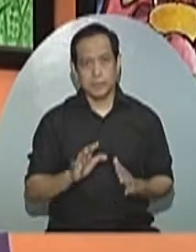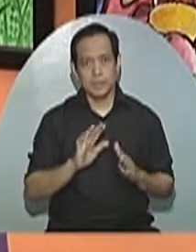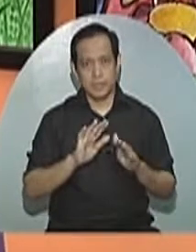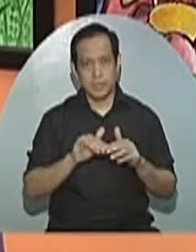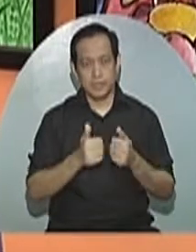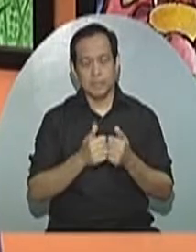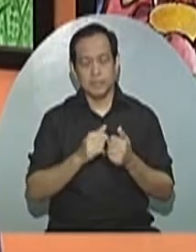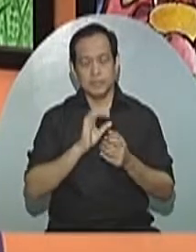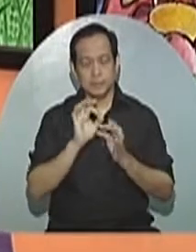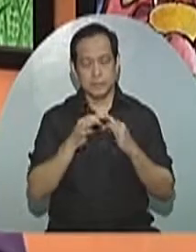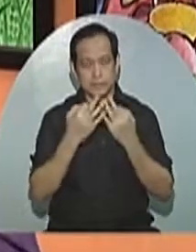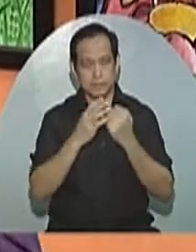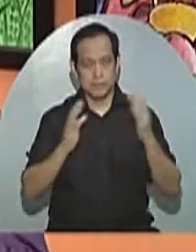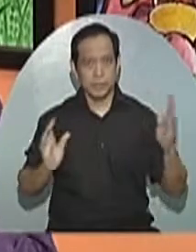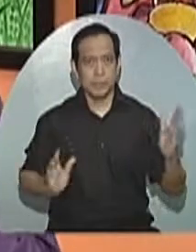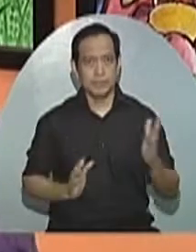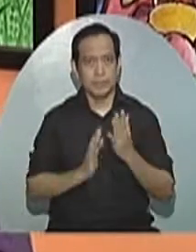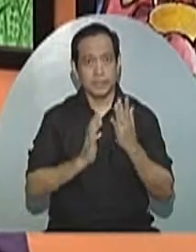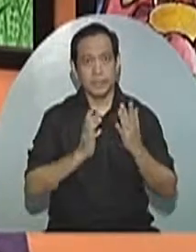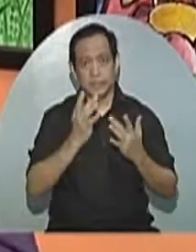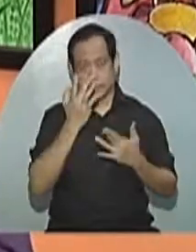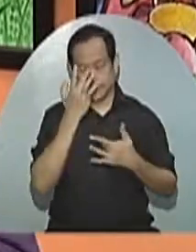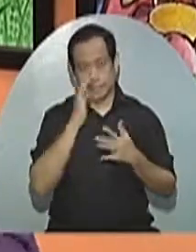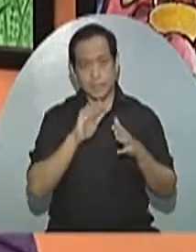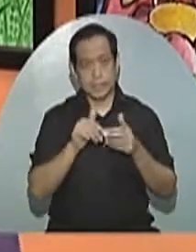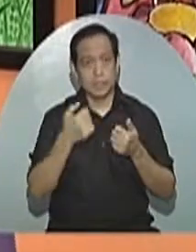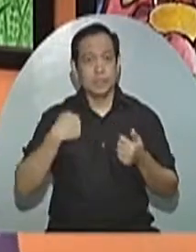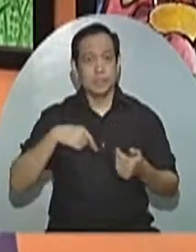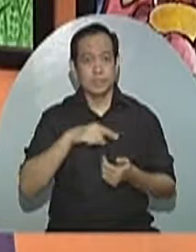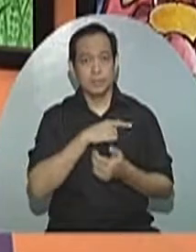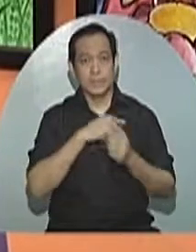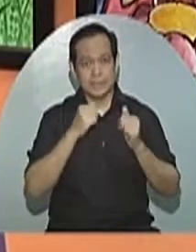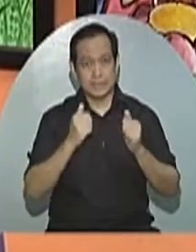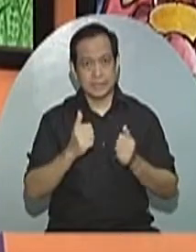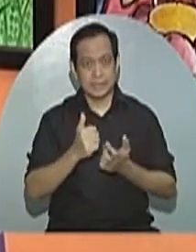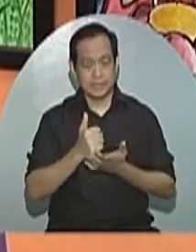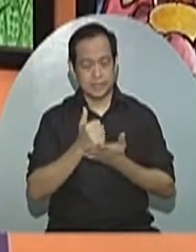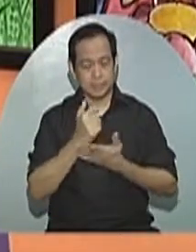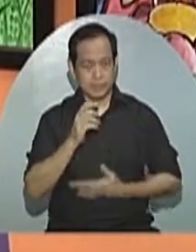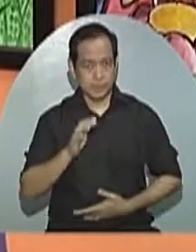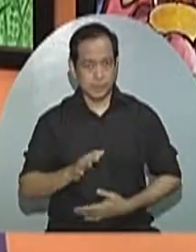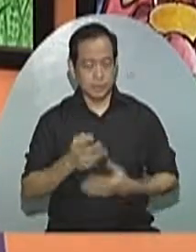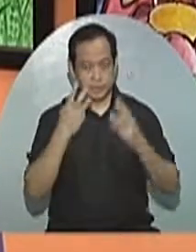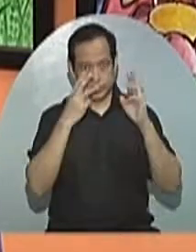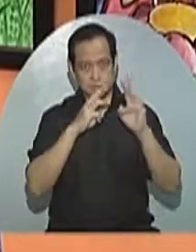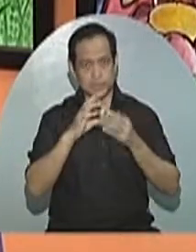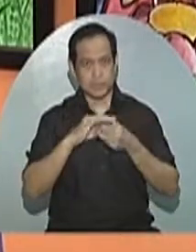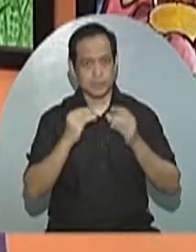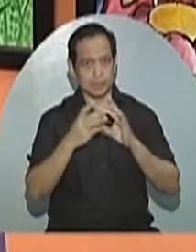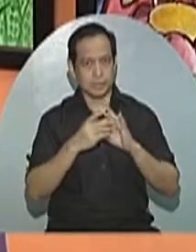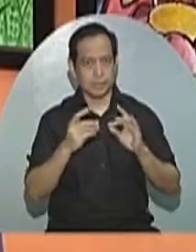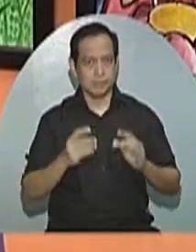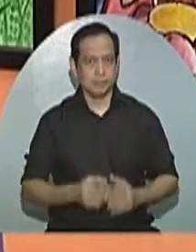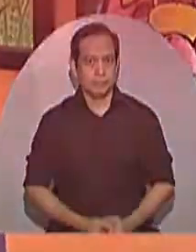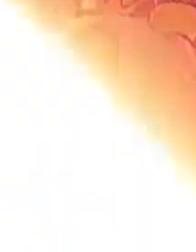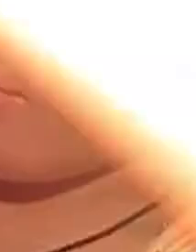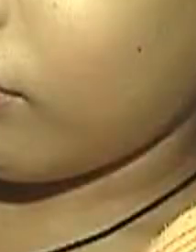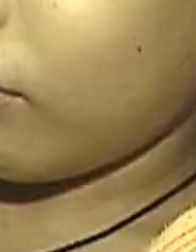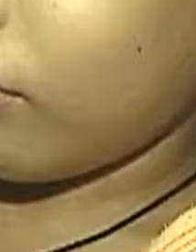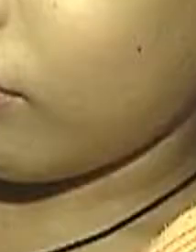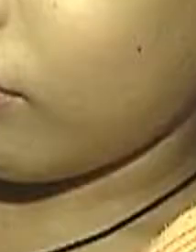ang kanyang pamilya ang kanyang sakit at paano ba tayo makakatulong sa kanya? Panoorin natin ang kanyang kwento.